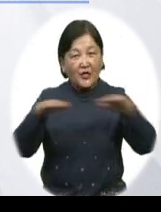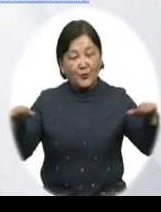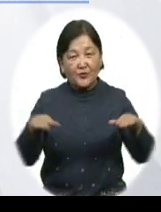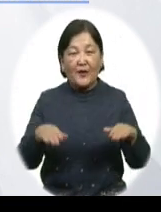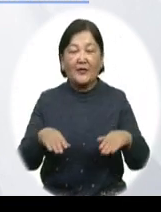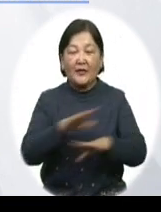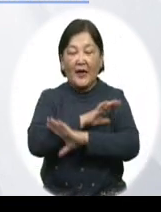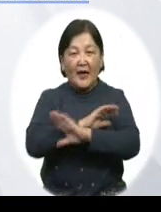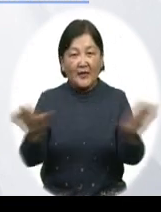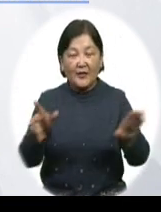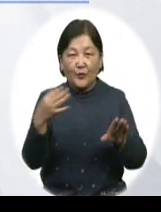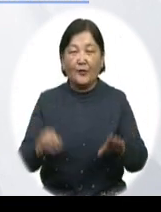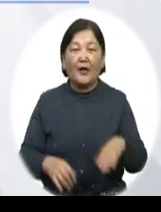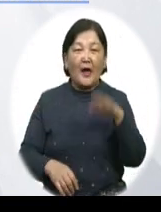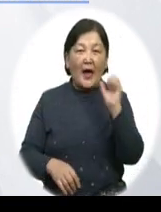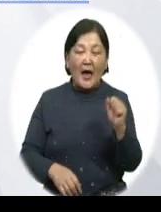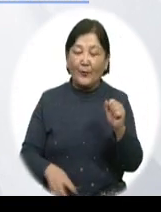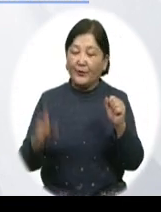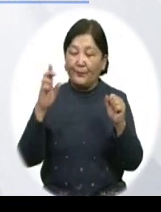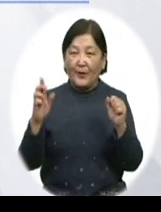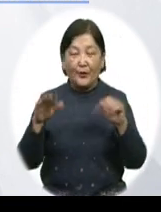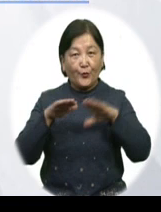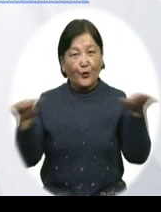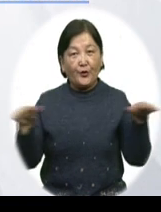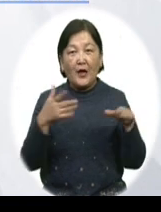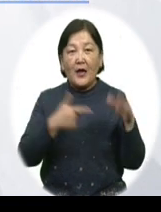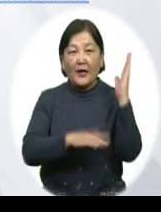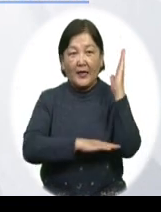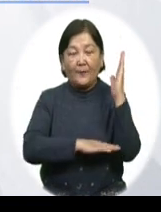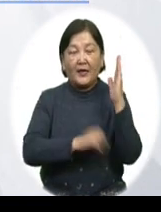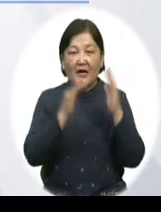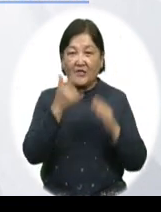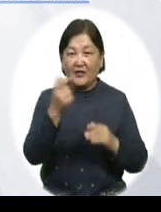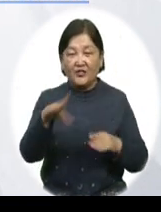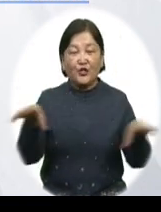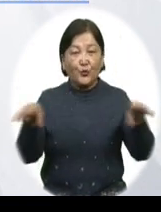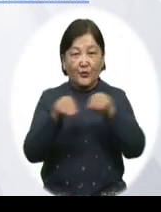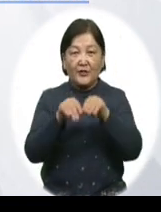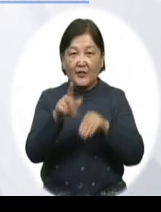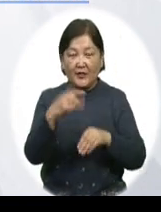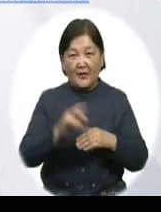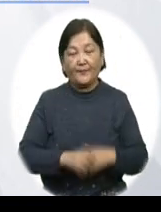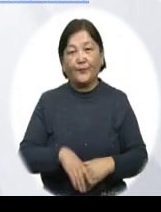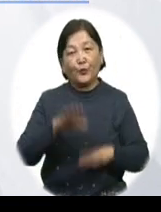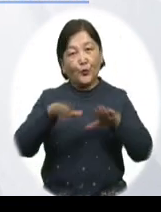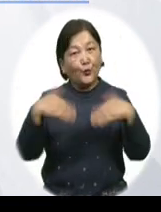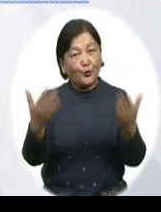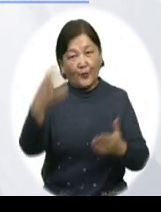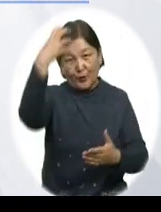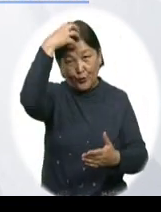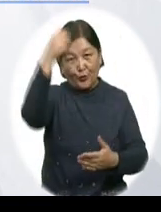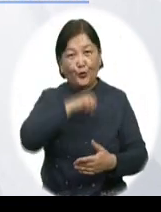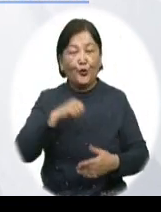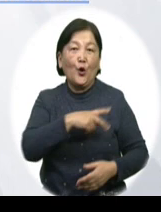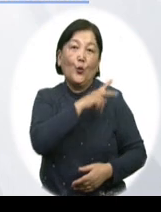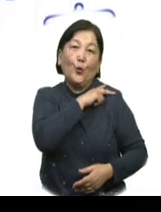явцыг бид нар А буюу Б графика ашиглаж дүн шинжилгээ хийх нэ. За тэгвэл хүүхдүүд төр өөрийнхөө үүргийн